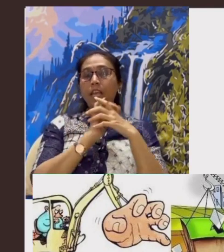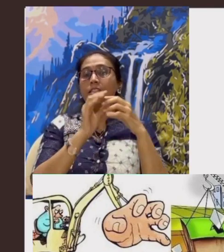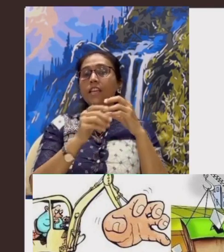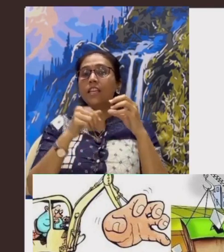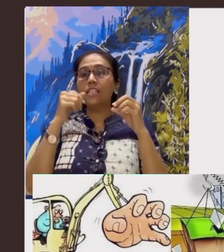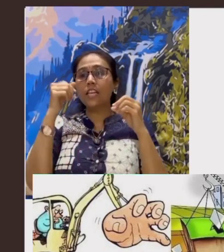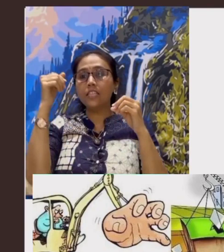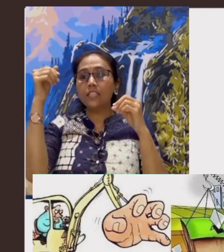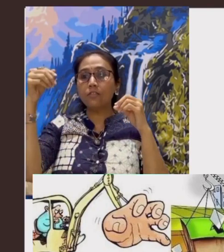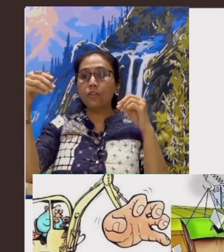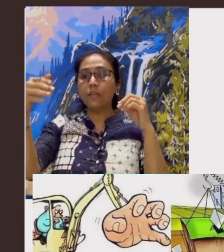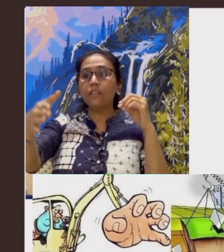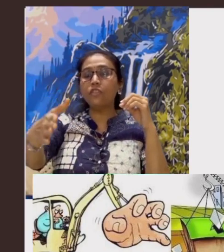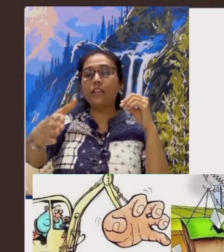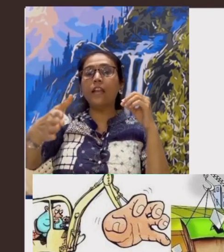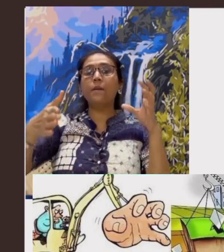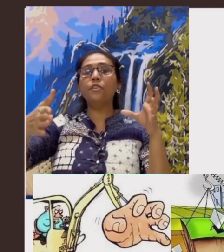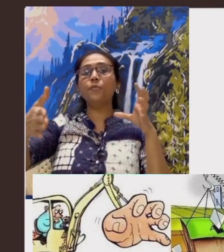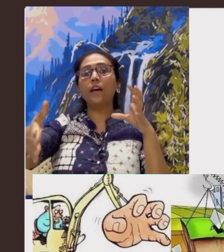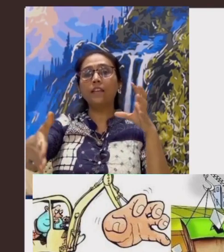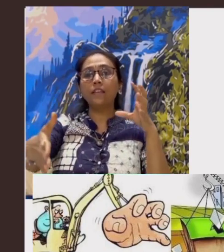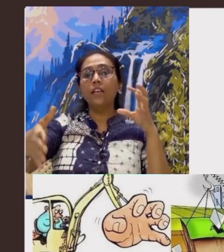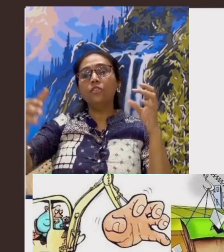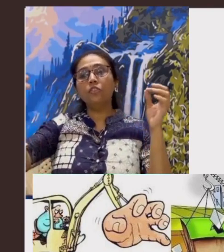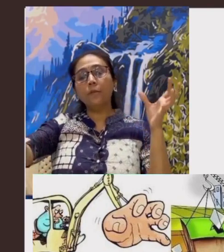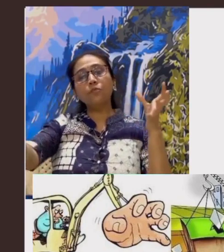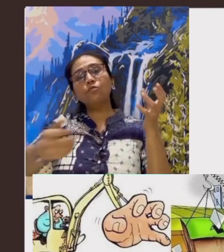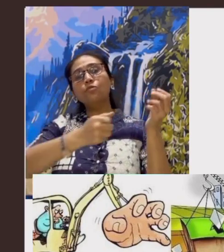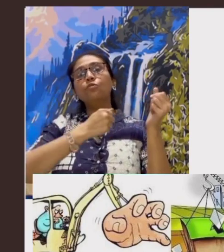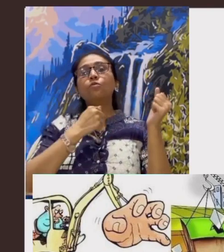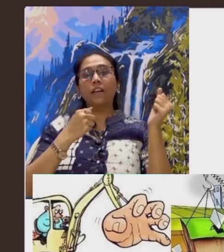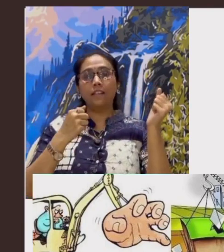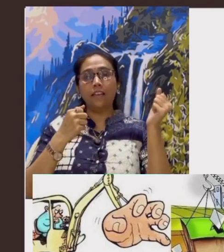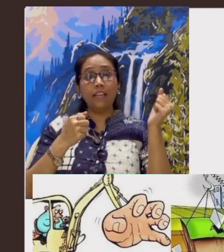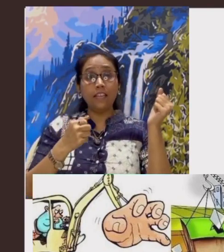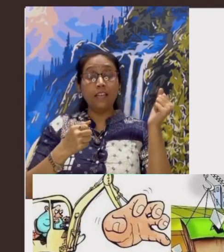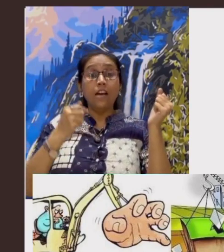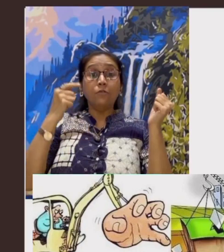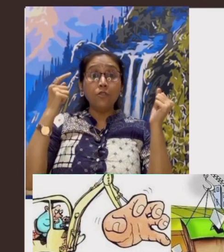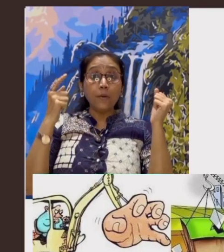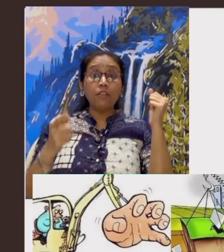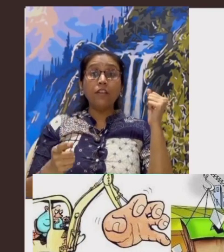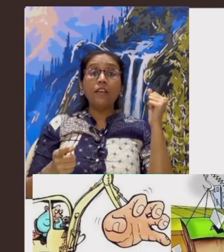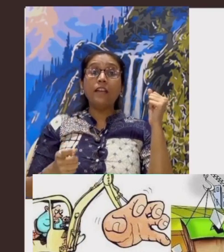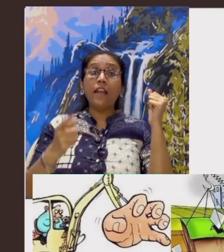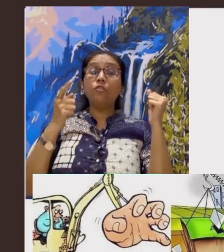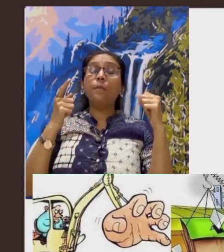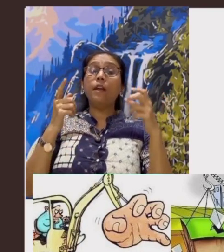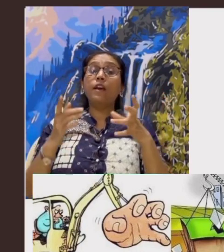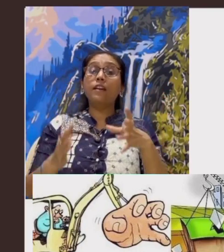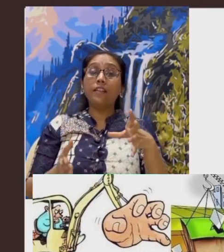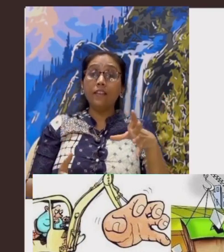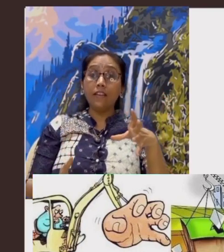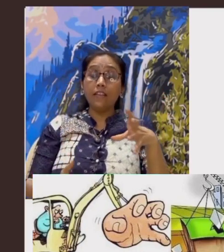मतलब ऐसा नहीं कि सीधा का सीधा कोई भी इंडिविजुअल की लैंड बीच में आ रही है तो गवर्नमेंट उसको यूं ही उठा लेता है. नहीं उस पर्टिकुलर लैंड को हम